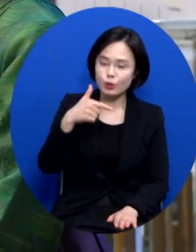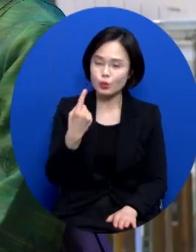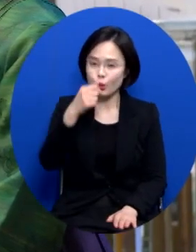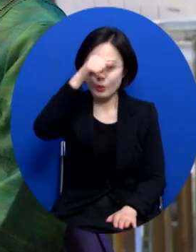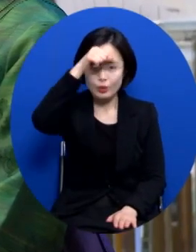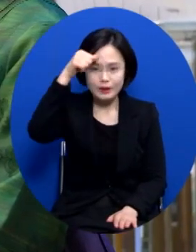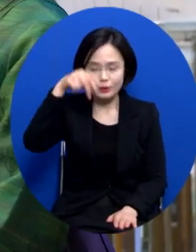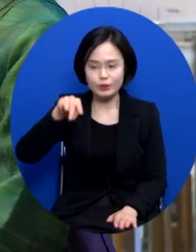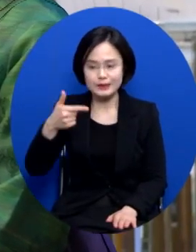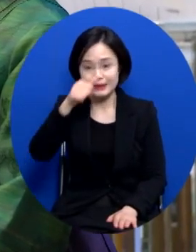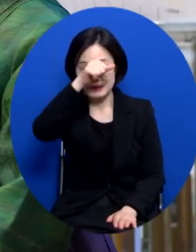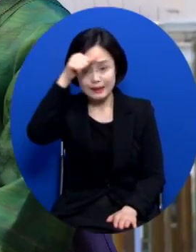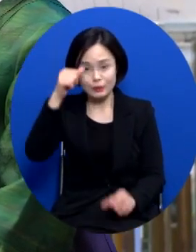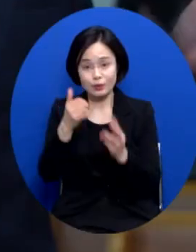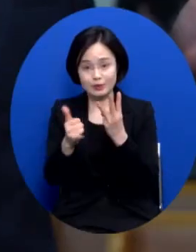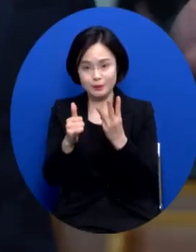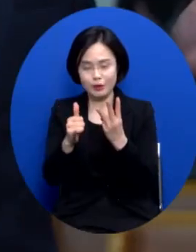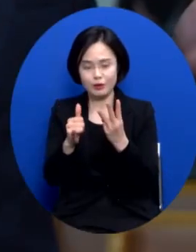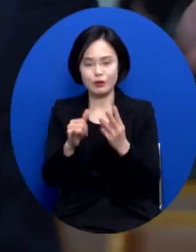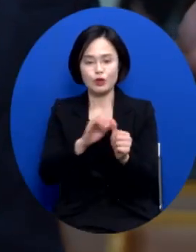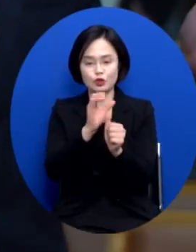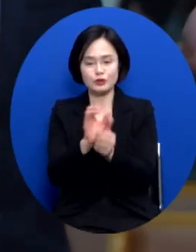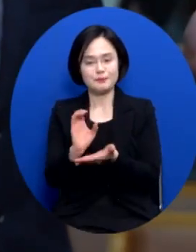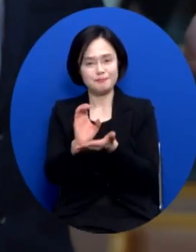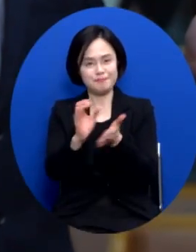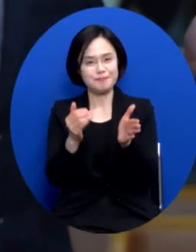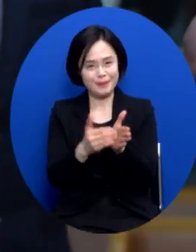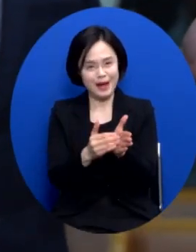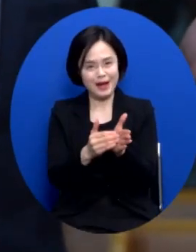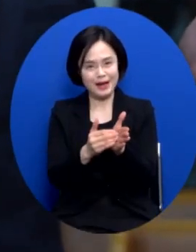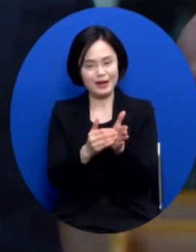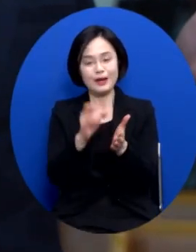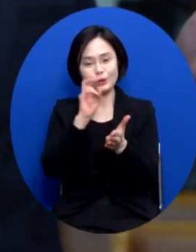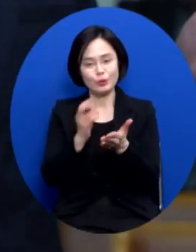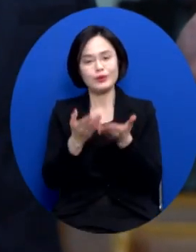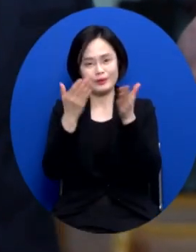장로, 신상욱 장로에게 취임패를 전달하고 파송의 노래를 불렀습니다.